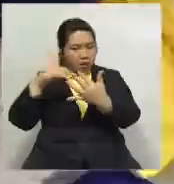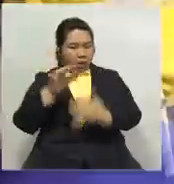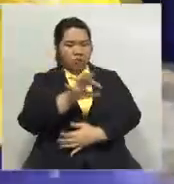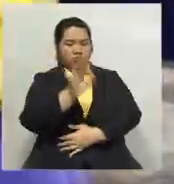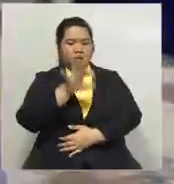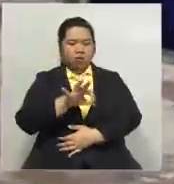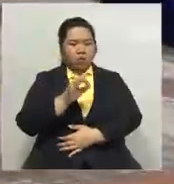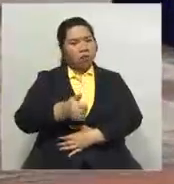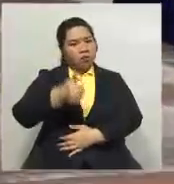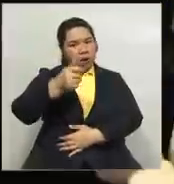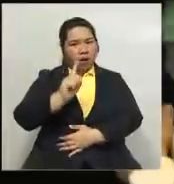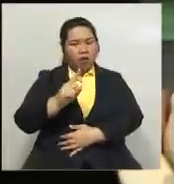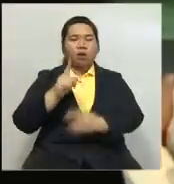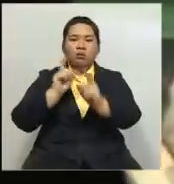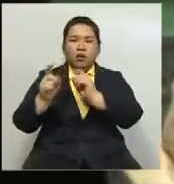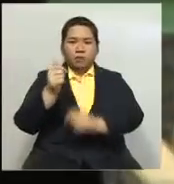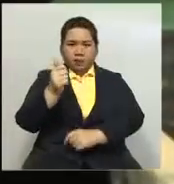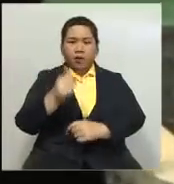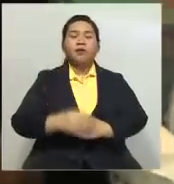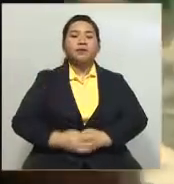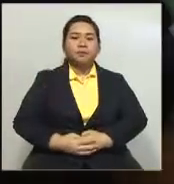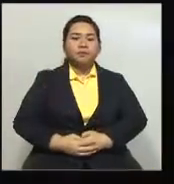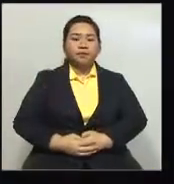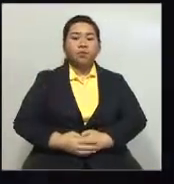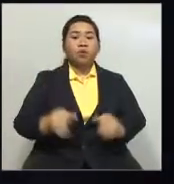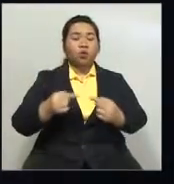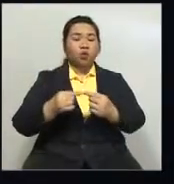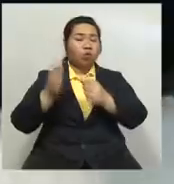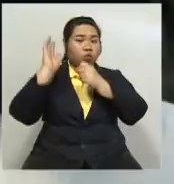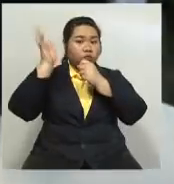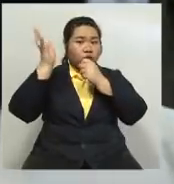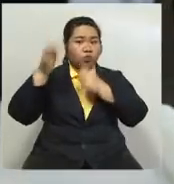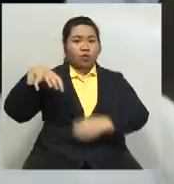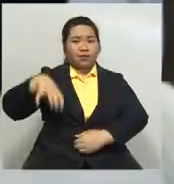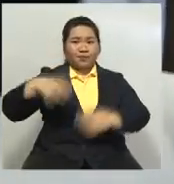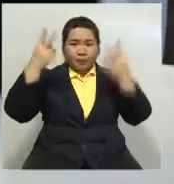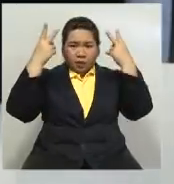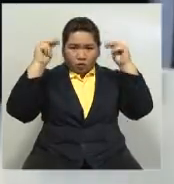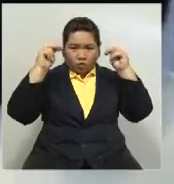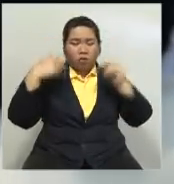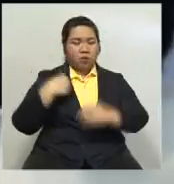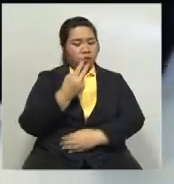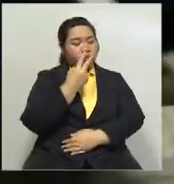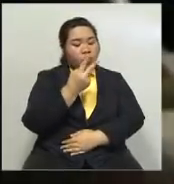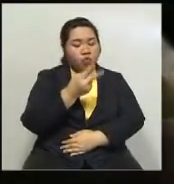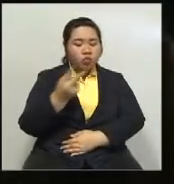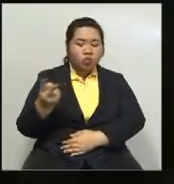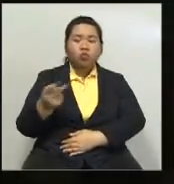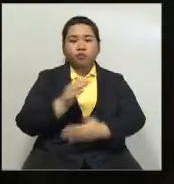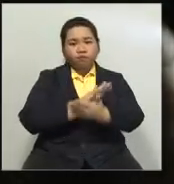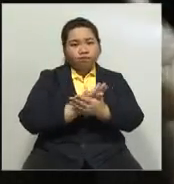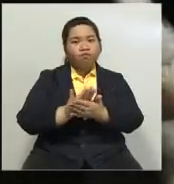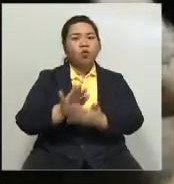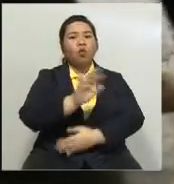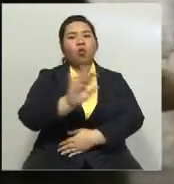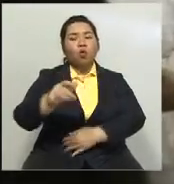เลือกกรองคำถามด้วยทางด้านพลโทสรรเสริญแก้วกำเนิดโฆษกประจำสำนักนายกรัฐมนตรีได้เดินทางมาดูความเรียบร้อยบริเวณส